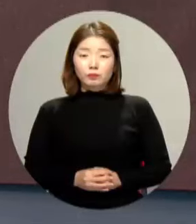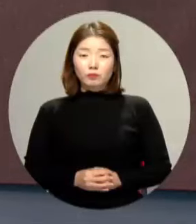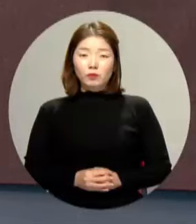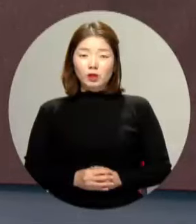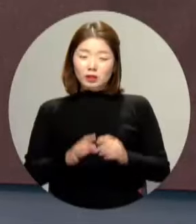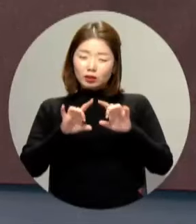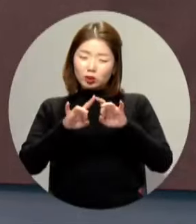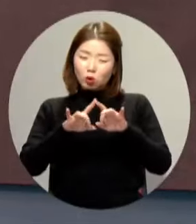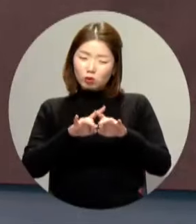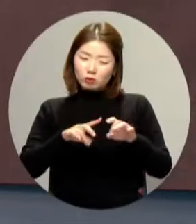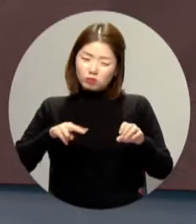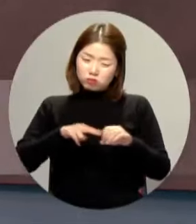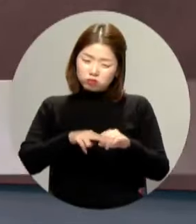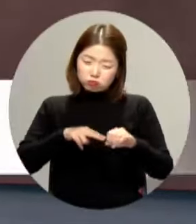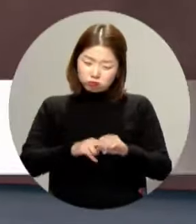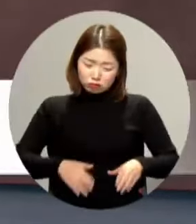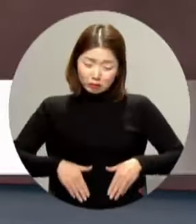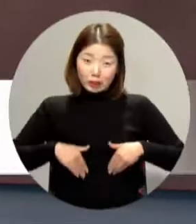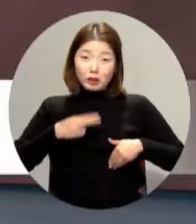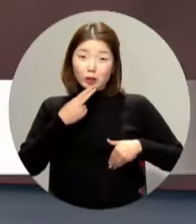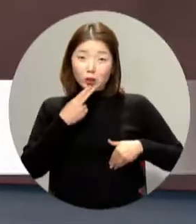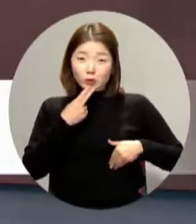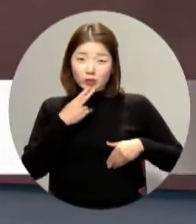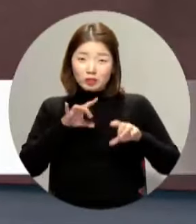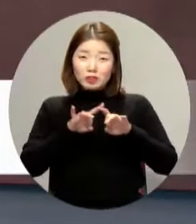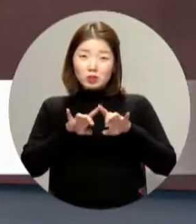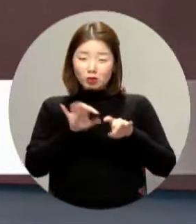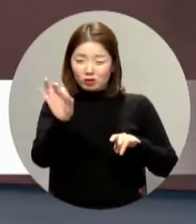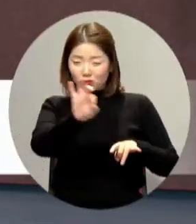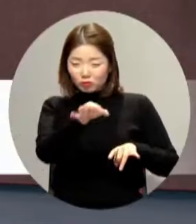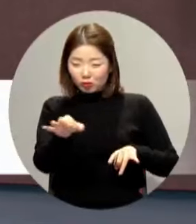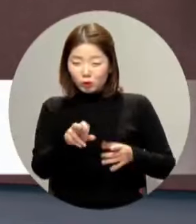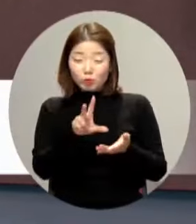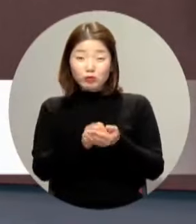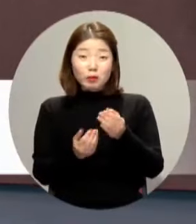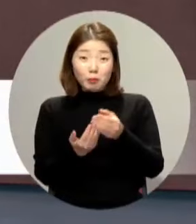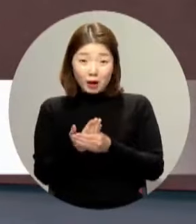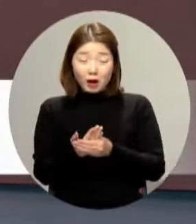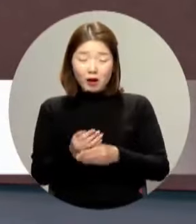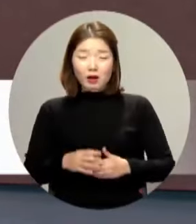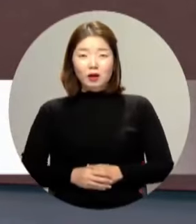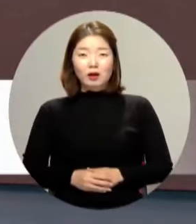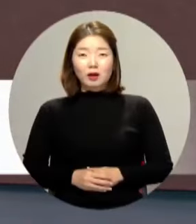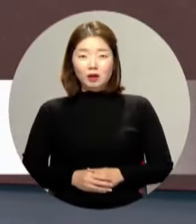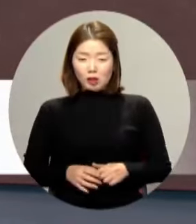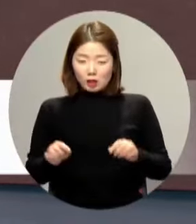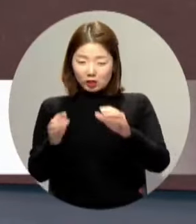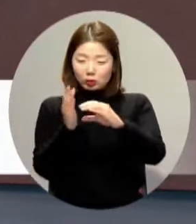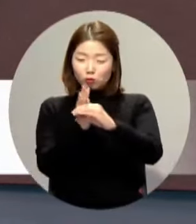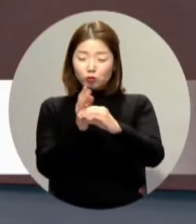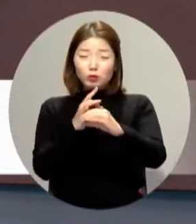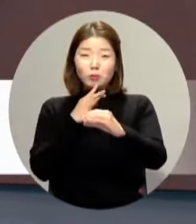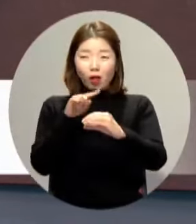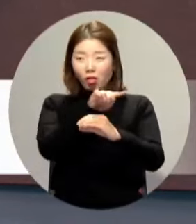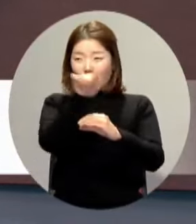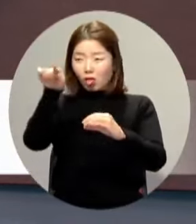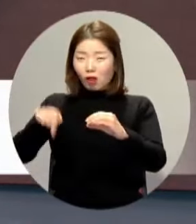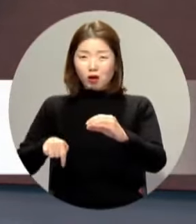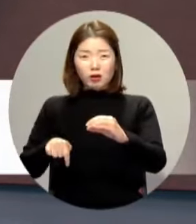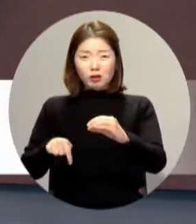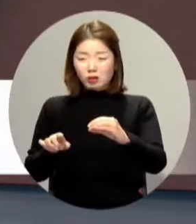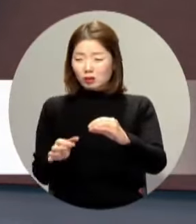아무리 전기를 꽂아도 온기가 올라오지 않은 전기장판의 문제점 전해드린 바 있습니다. 매트 중앙부를 제외한 나머지